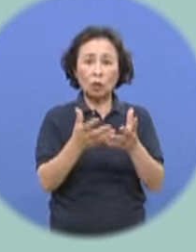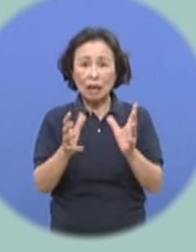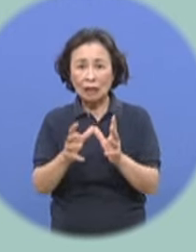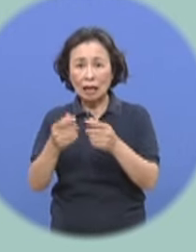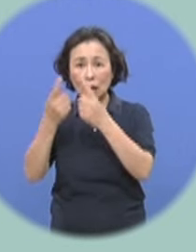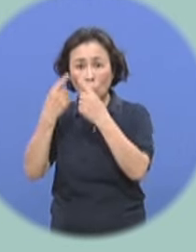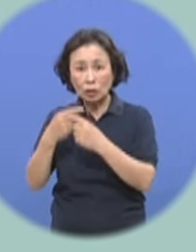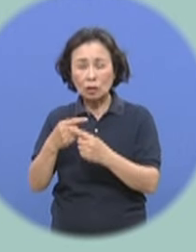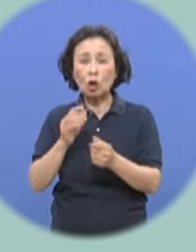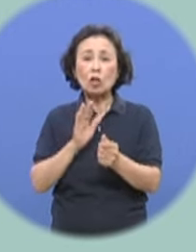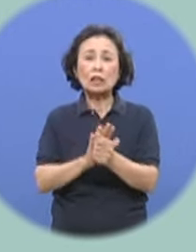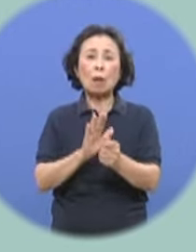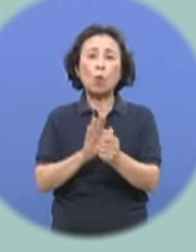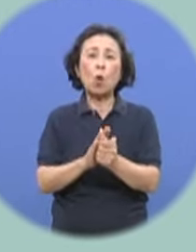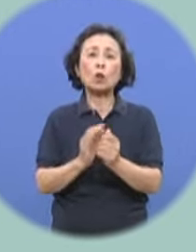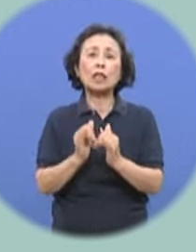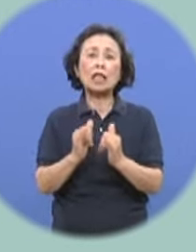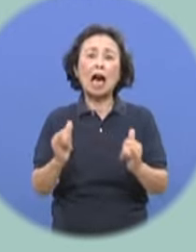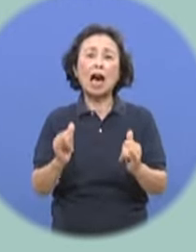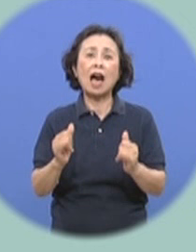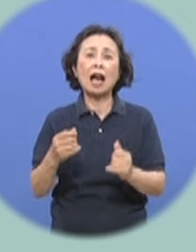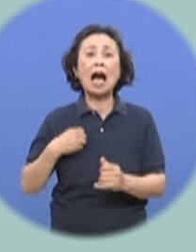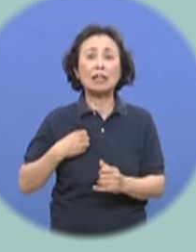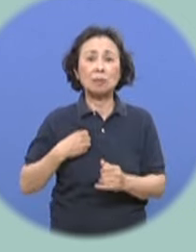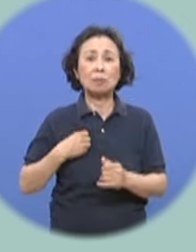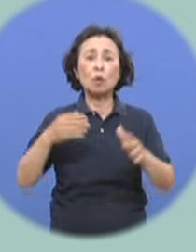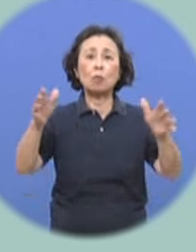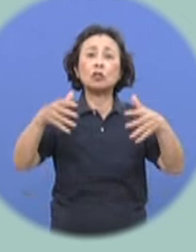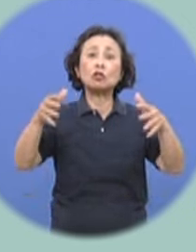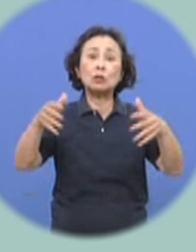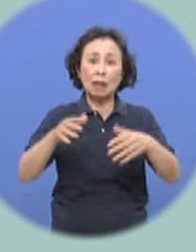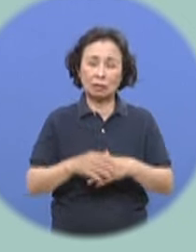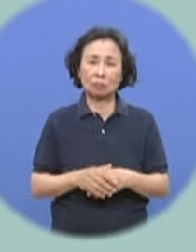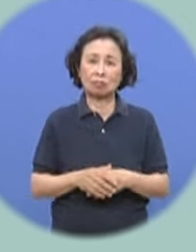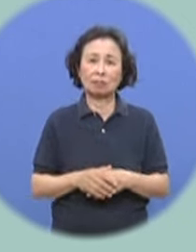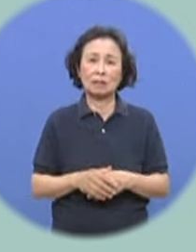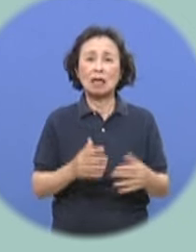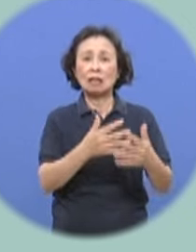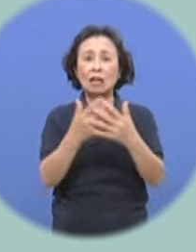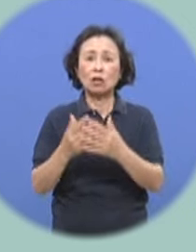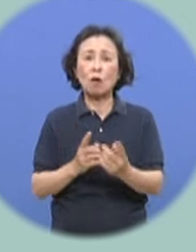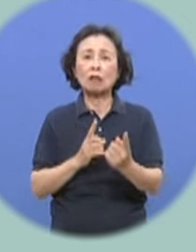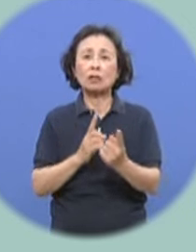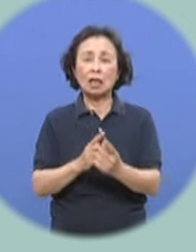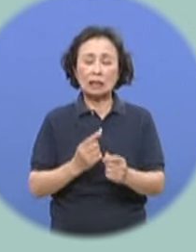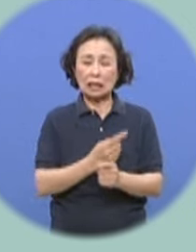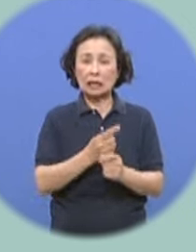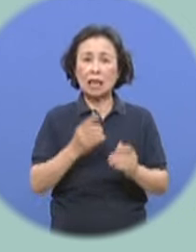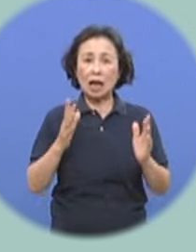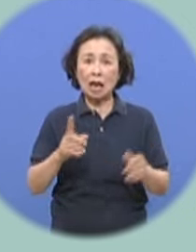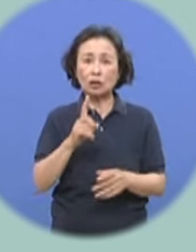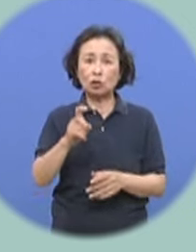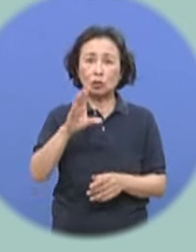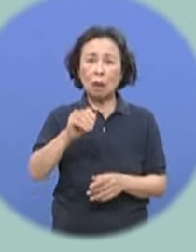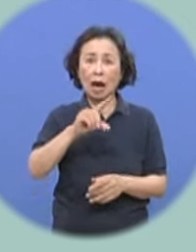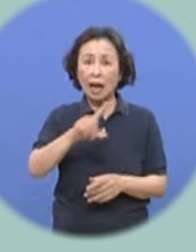のサポーター会員も募集しています。ネットワークに対して年間10万円以上の寄付、もしくは年